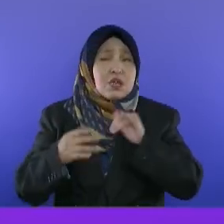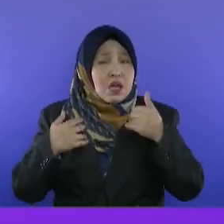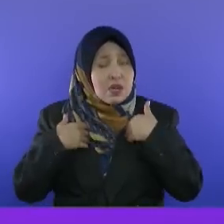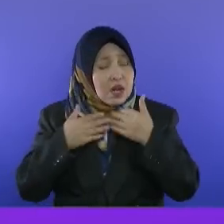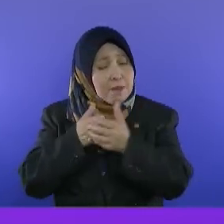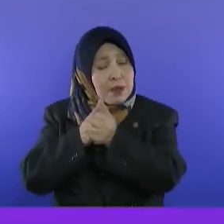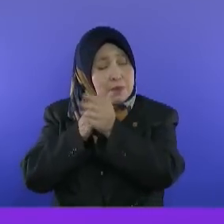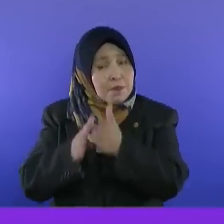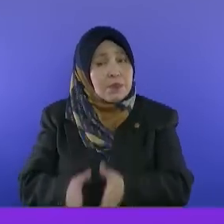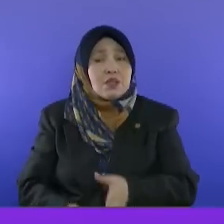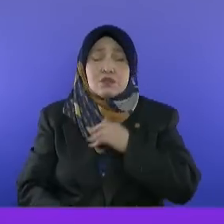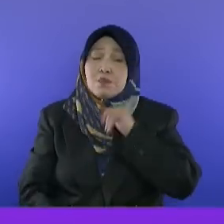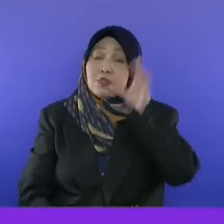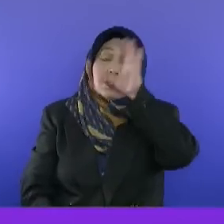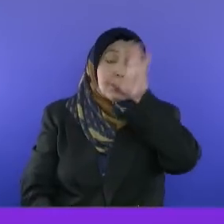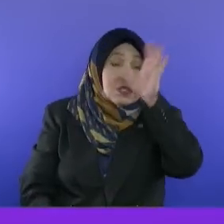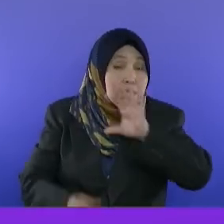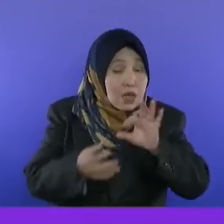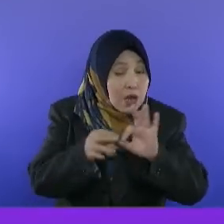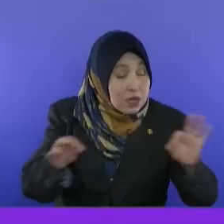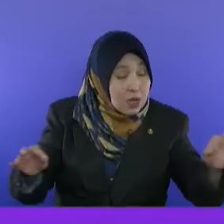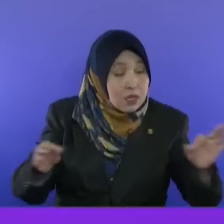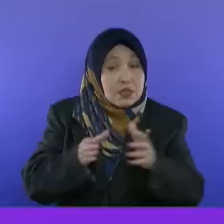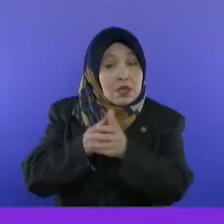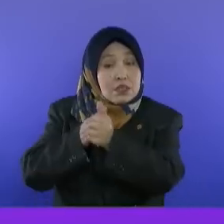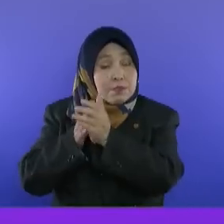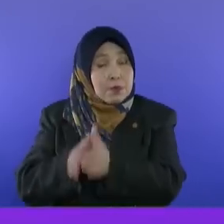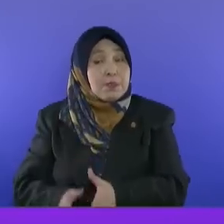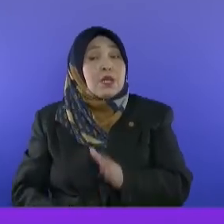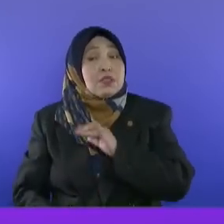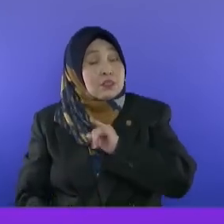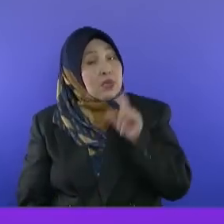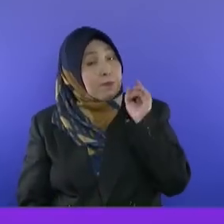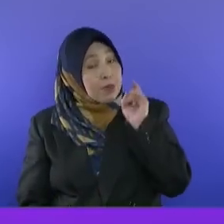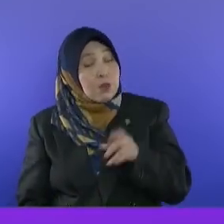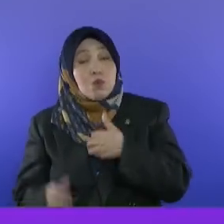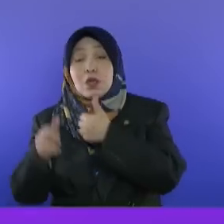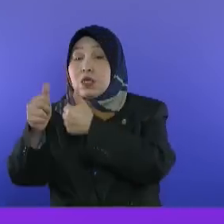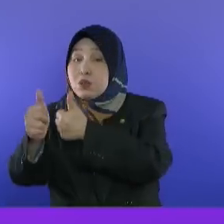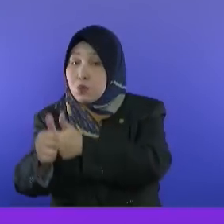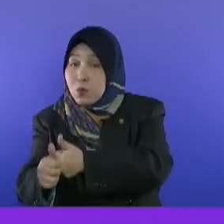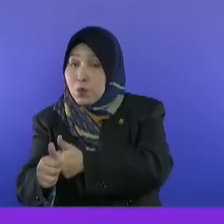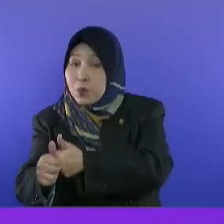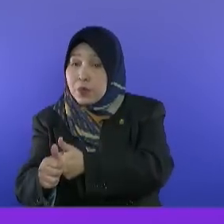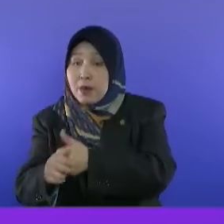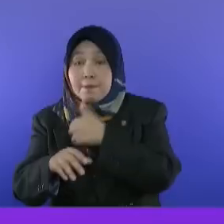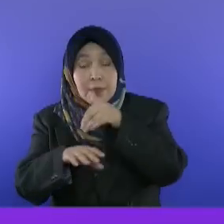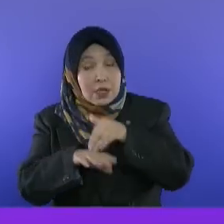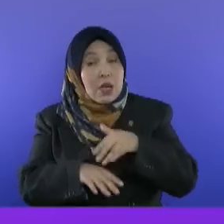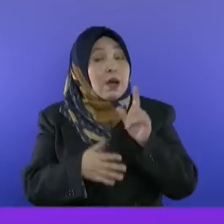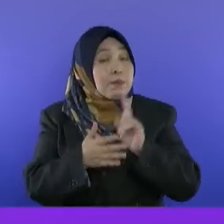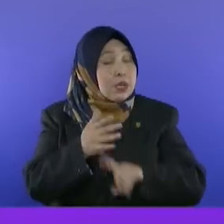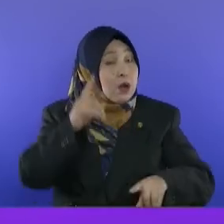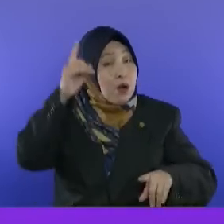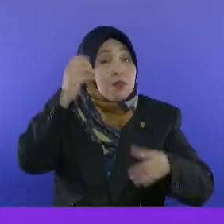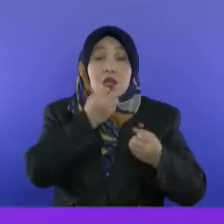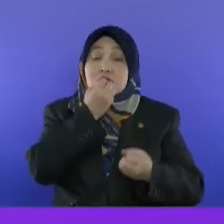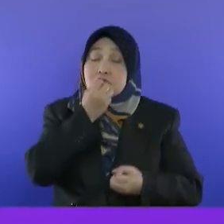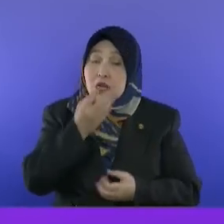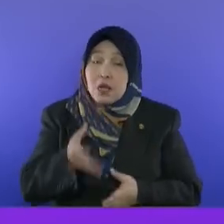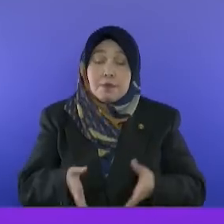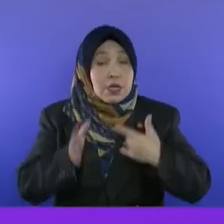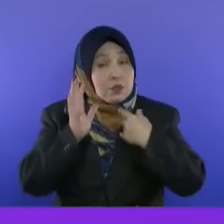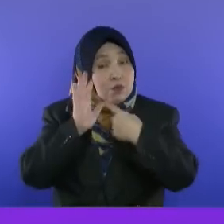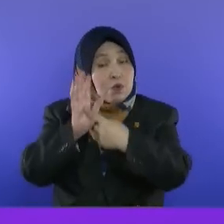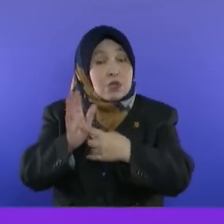pemimpin Saya hanya cari ayat-ayat kepemimpinan dan saya perlu Ikut ya Ikut kepada apa yang Allah cakap yang ditunjukkan